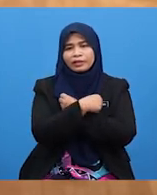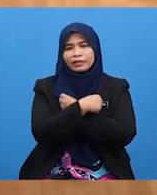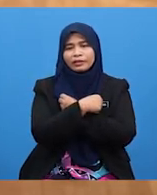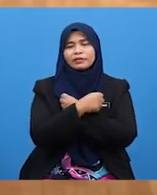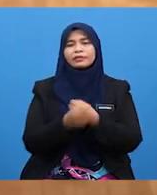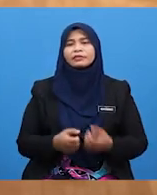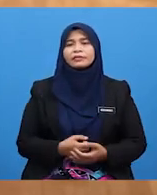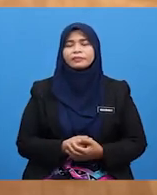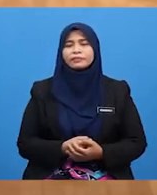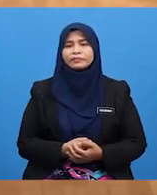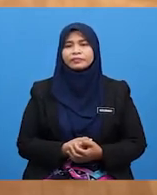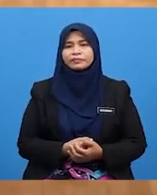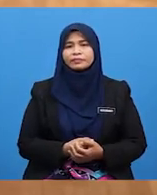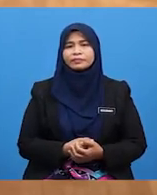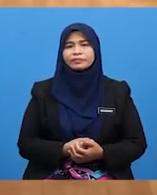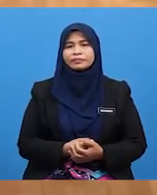sayang.